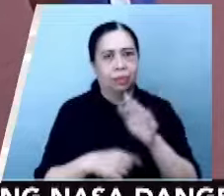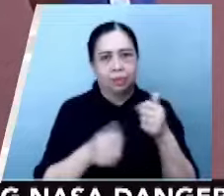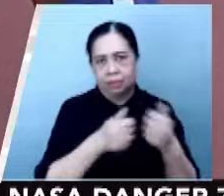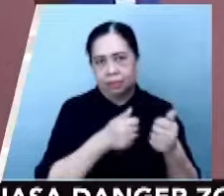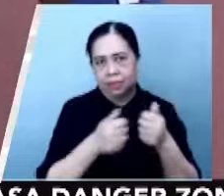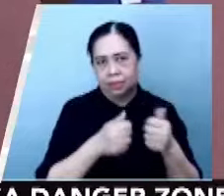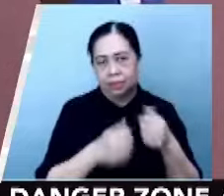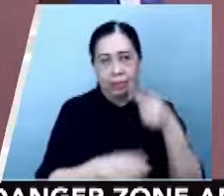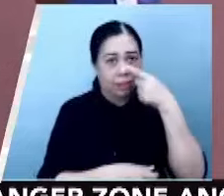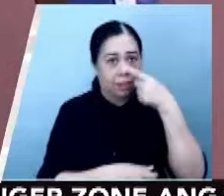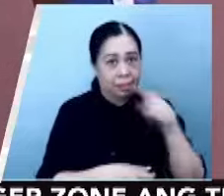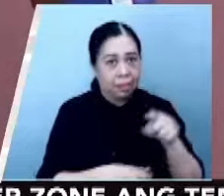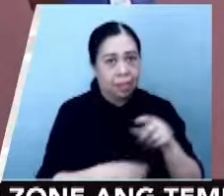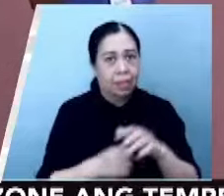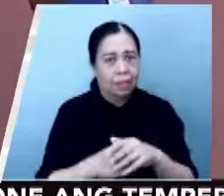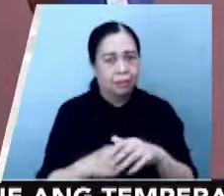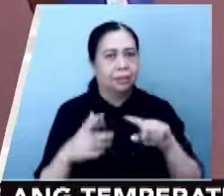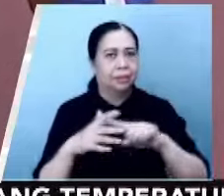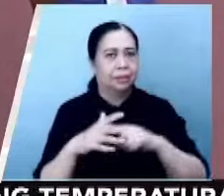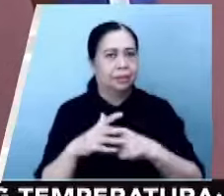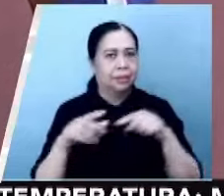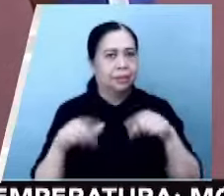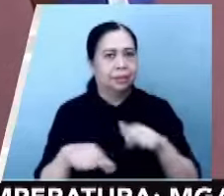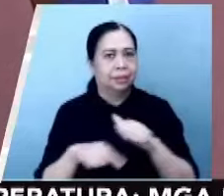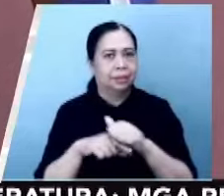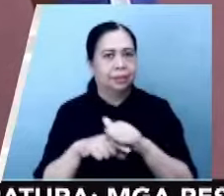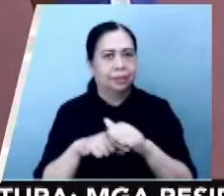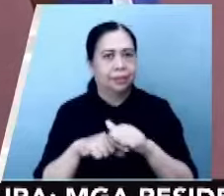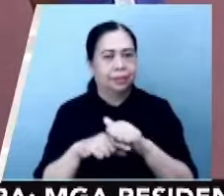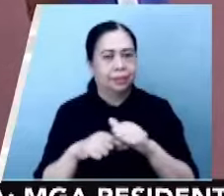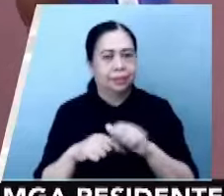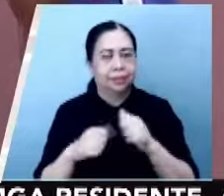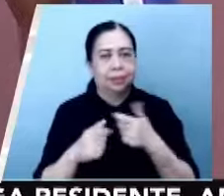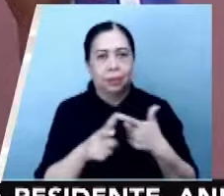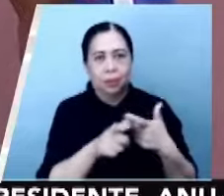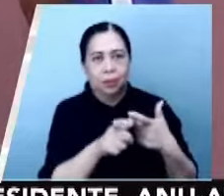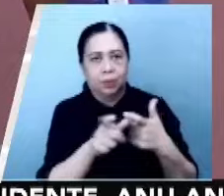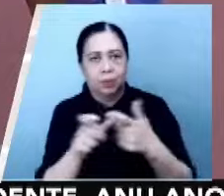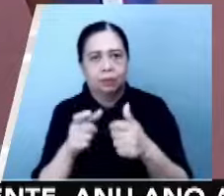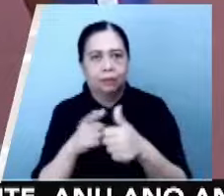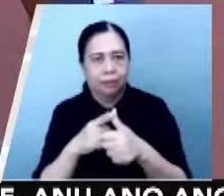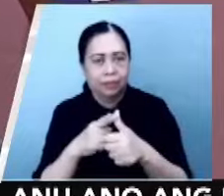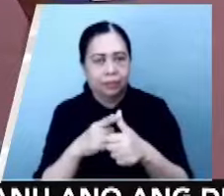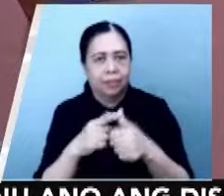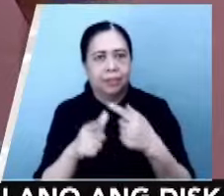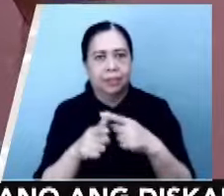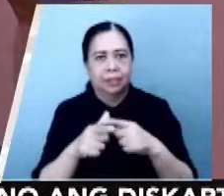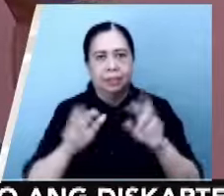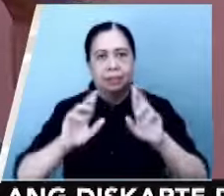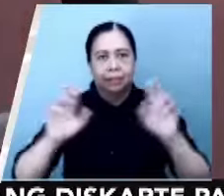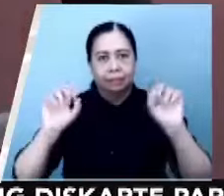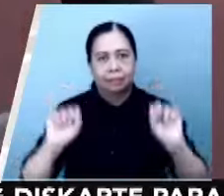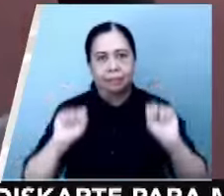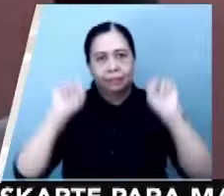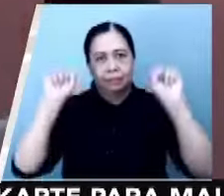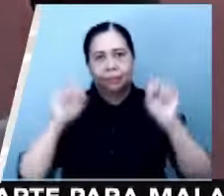Thailand, umpisahan na ang kanilang training sa track and field muna bago sila magbuhat sa mga susunod na araw.